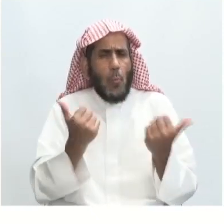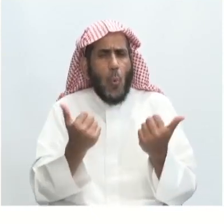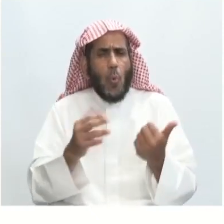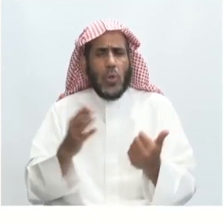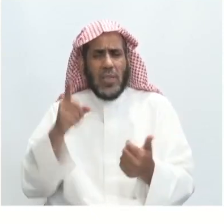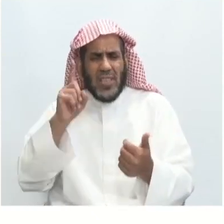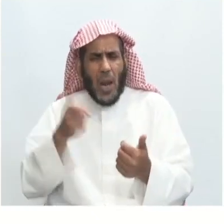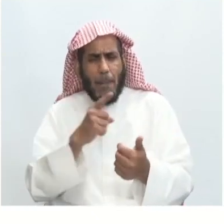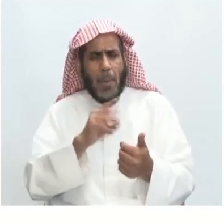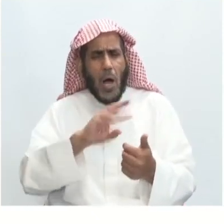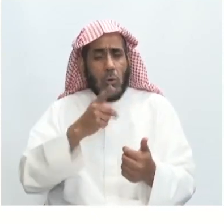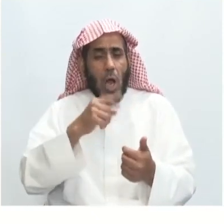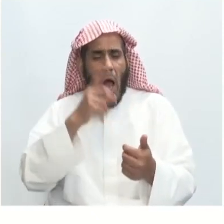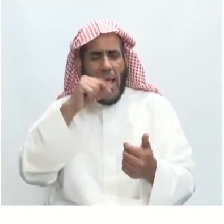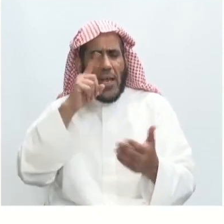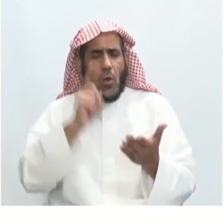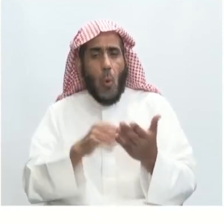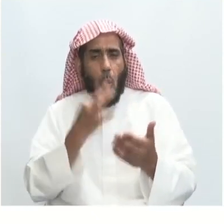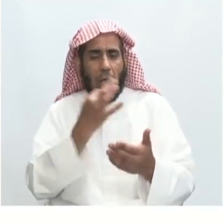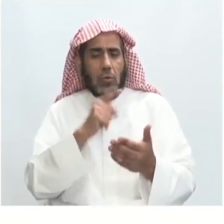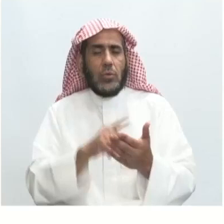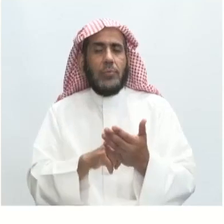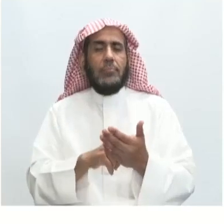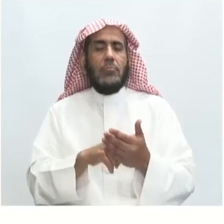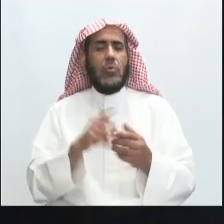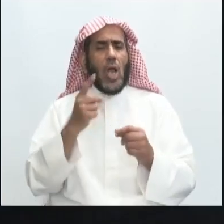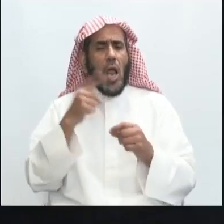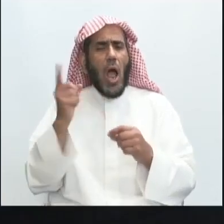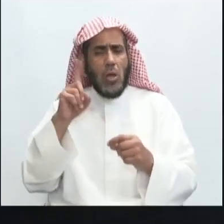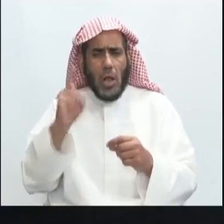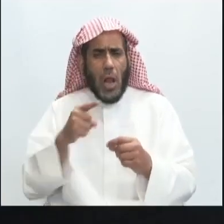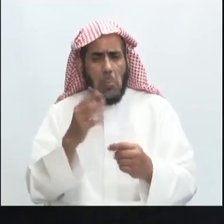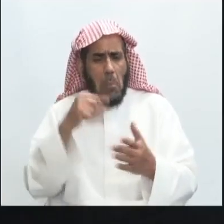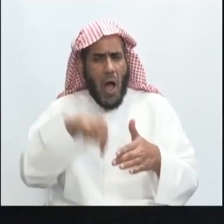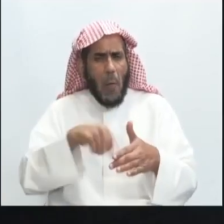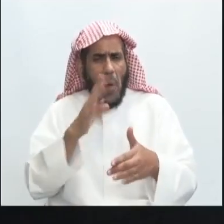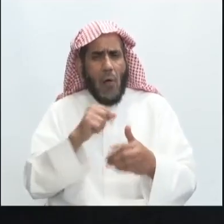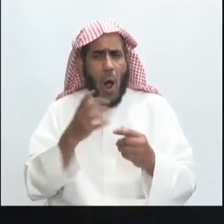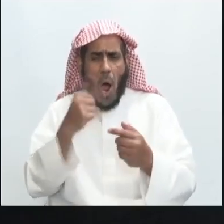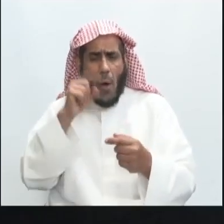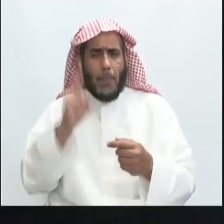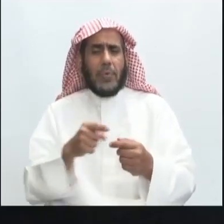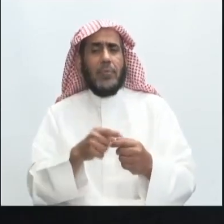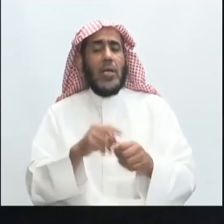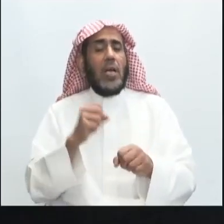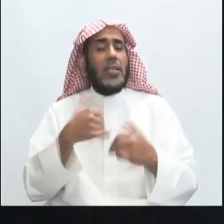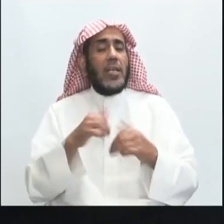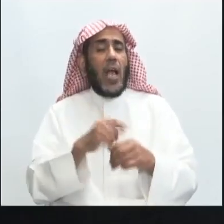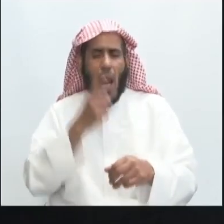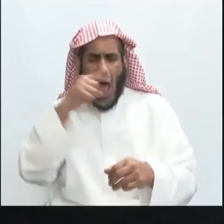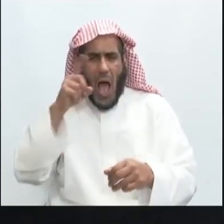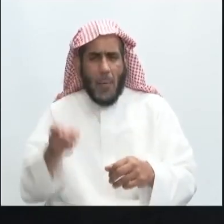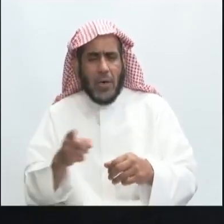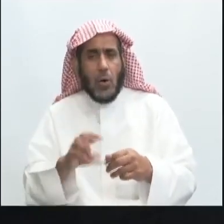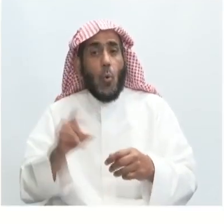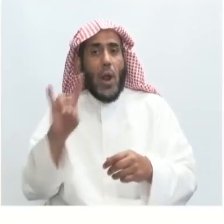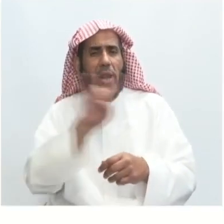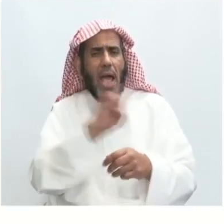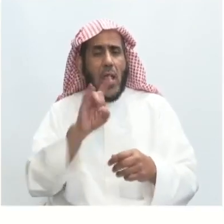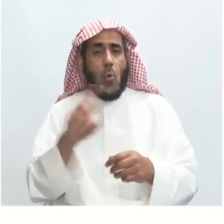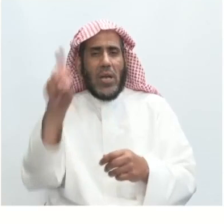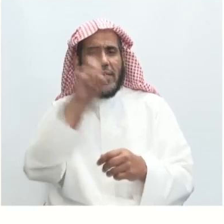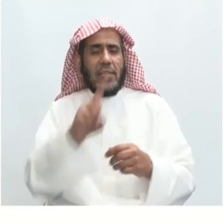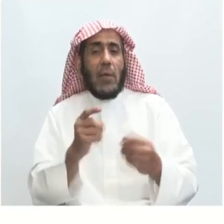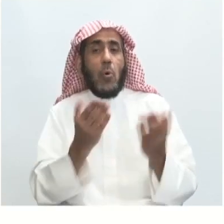شيء غير حاصل وقت النطق به اطلب شيء غير موجود وقت النطق به ويكون عن طريق الامر والنهي